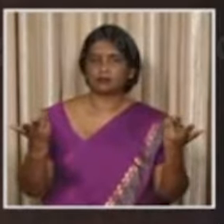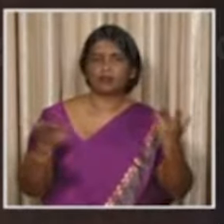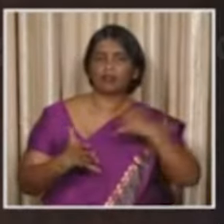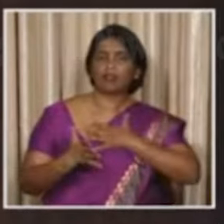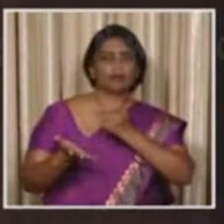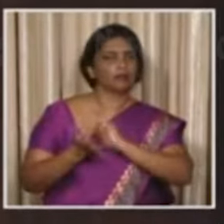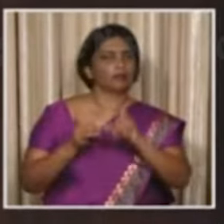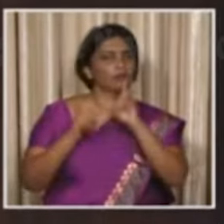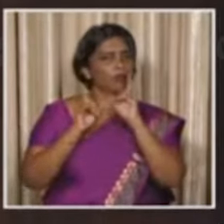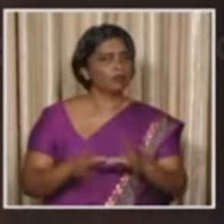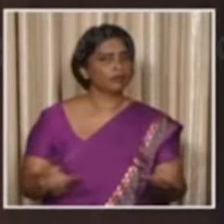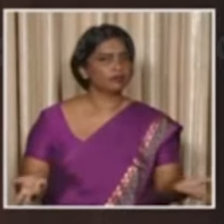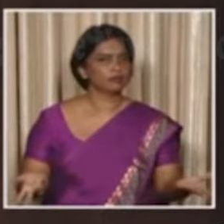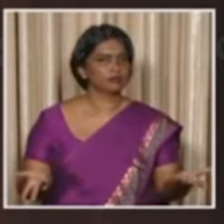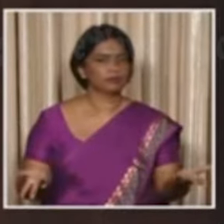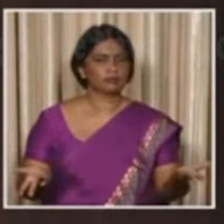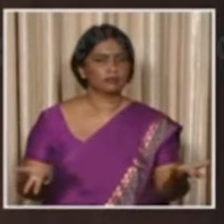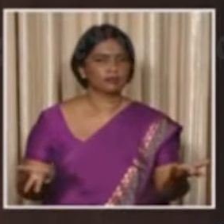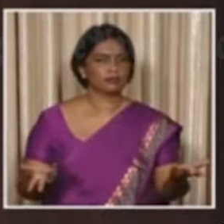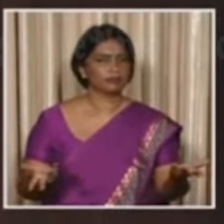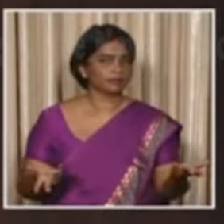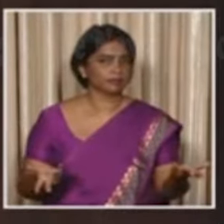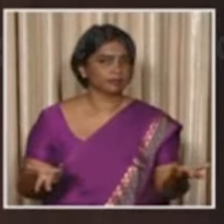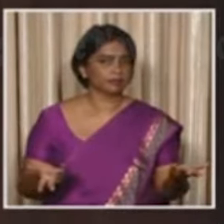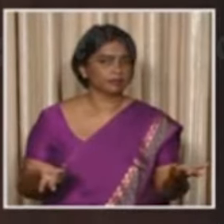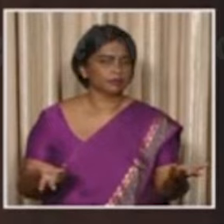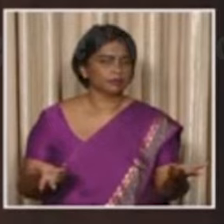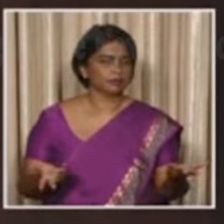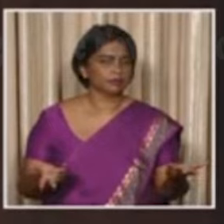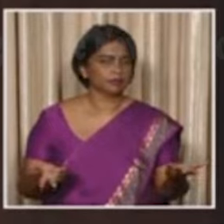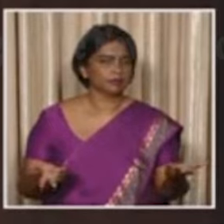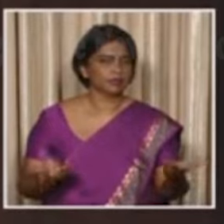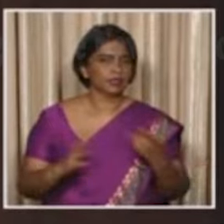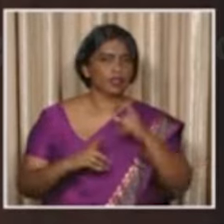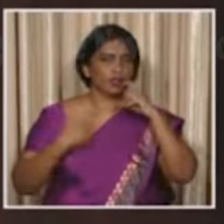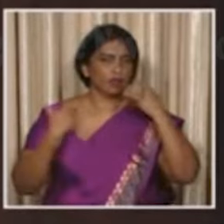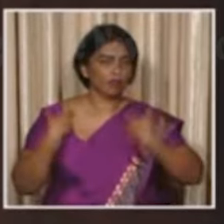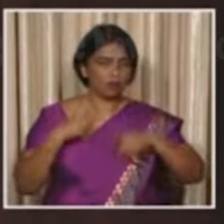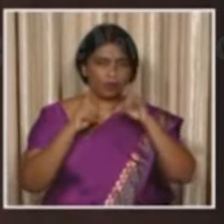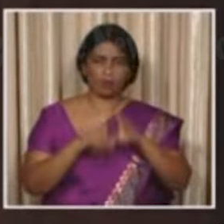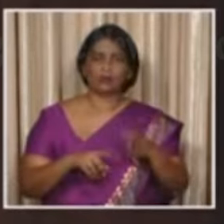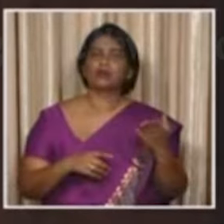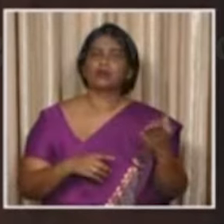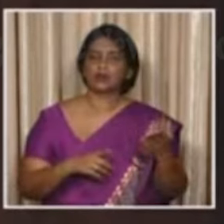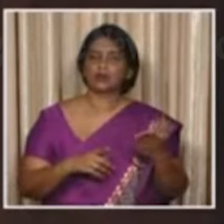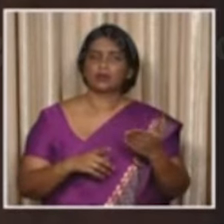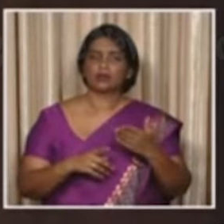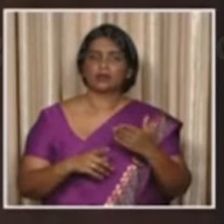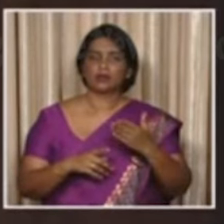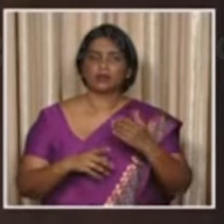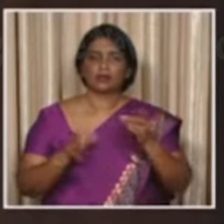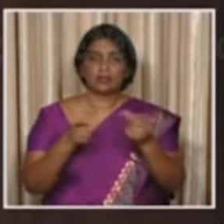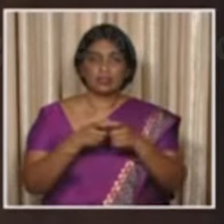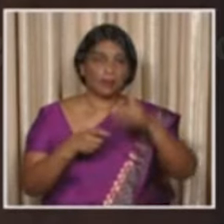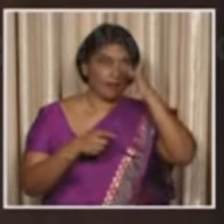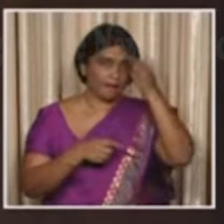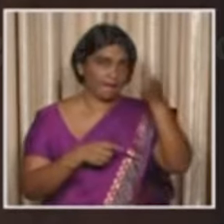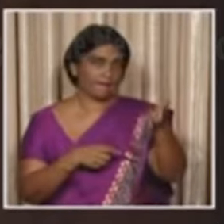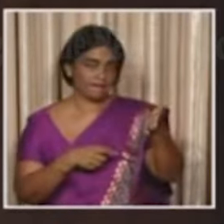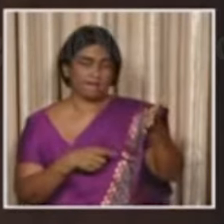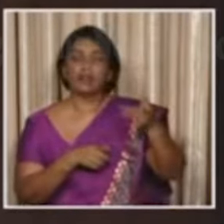ලියා ගන්නවා වගේ අපේ මේ මෙහි නීතිඥයෙක් ඉදිරියේ අපේ මේ සභානායකතුමා තින්න නිසා මම මේ කියන්නේ.